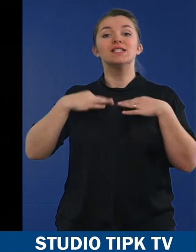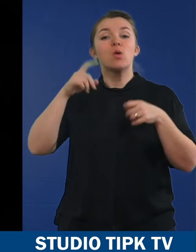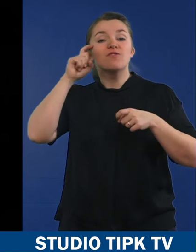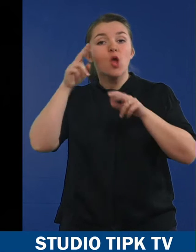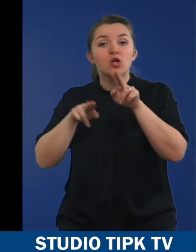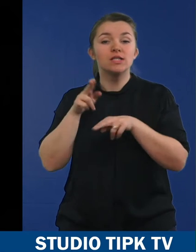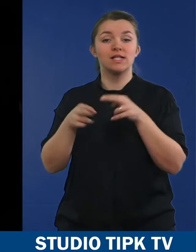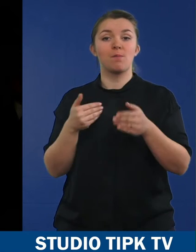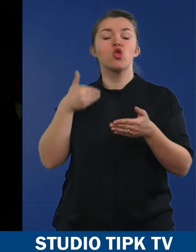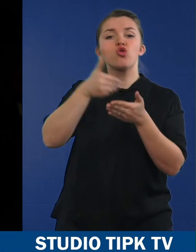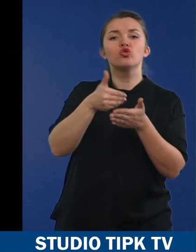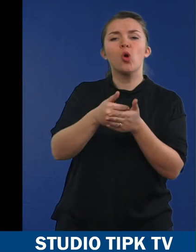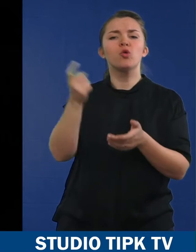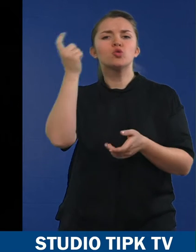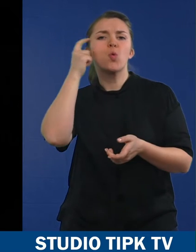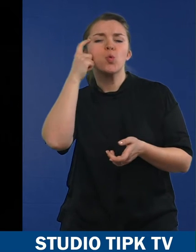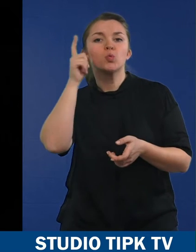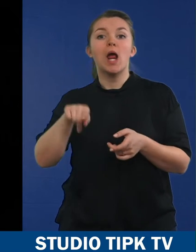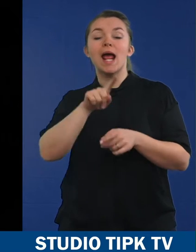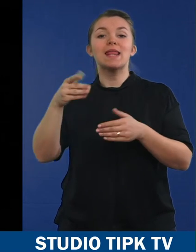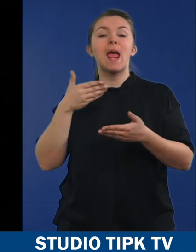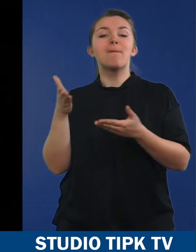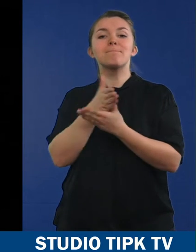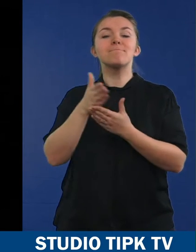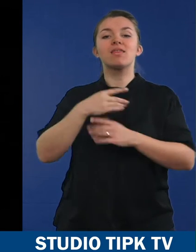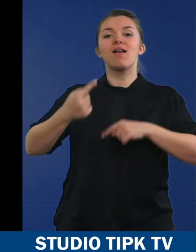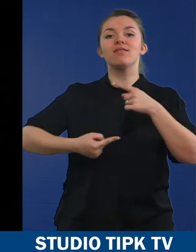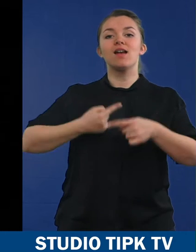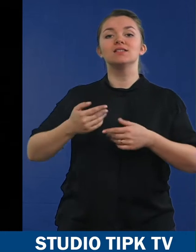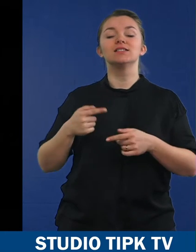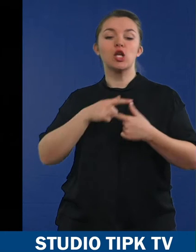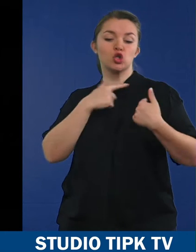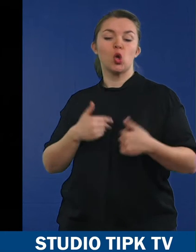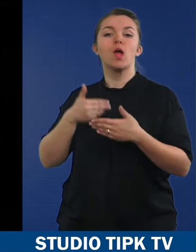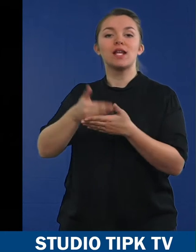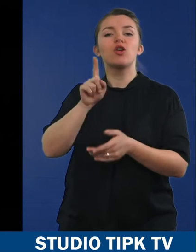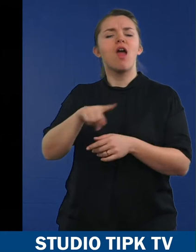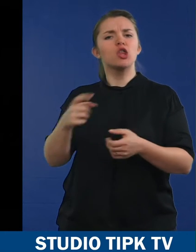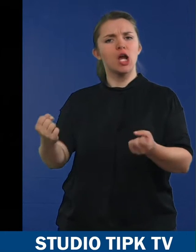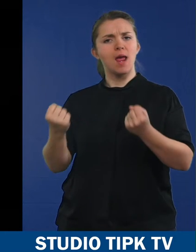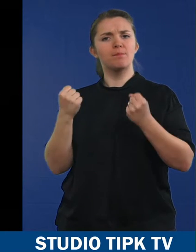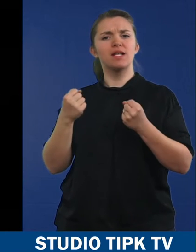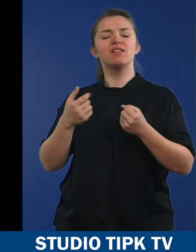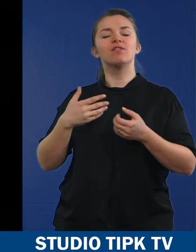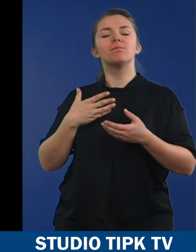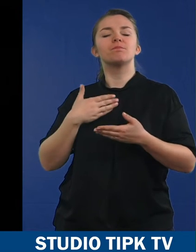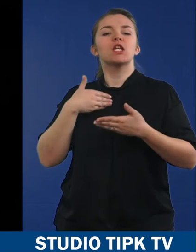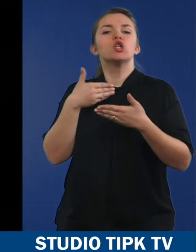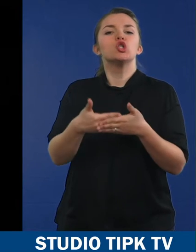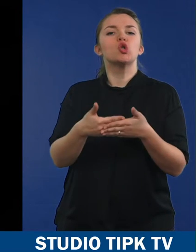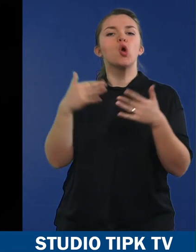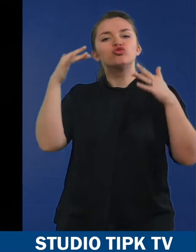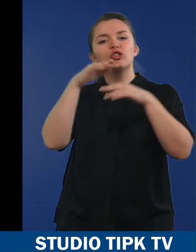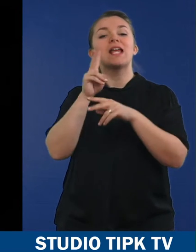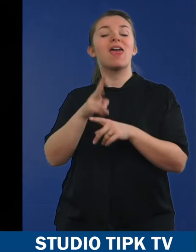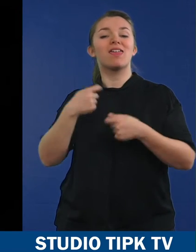oskrbe, dostopnosti kulture in medgeneracijske solidarnosti ter krepitvi sožitja, ki gradi